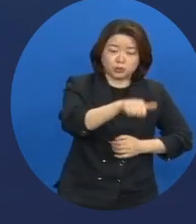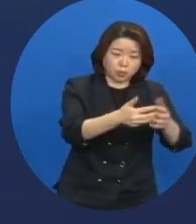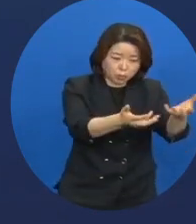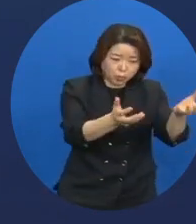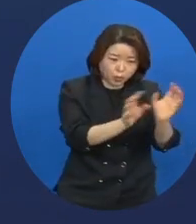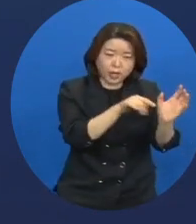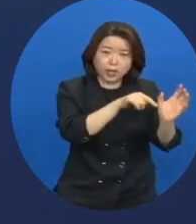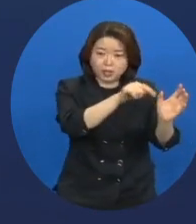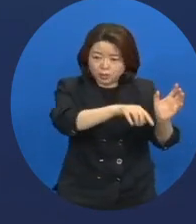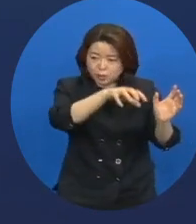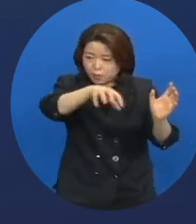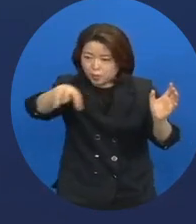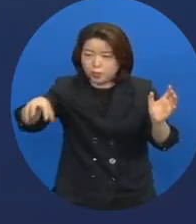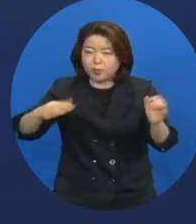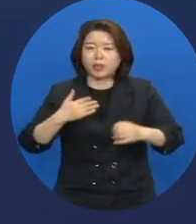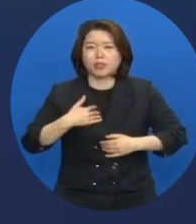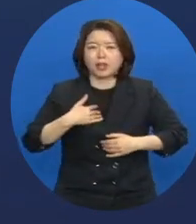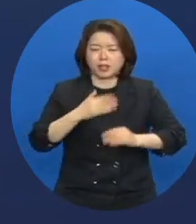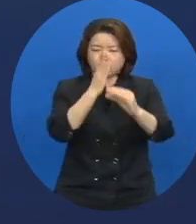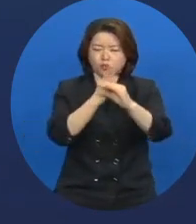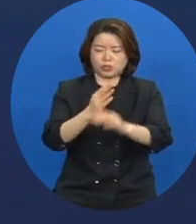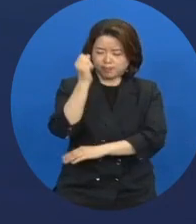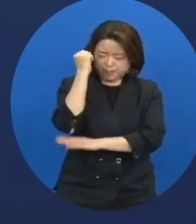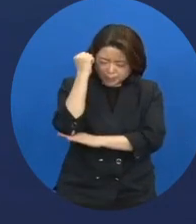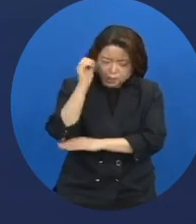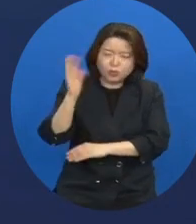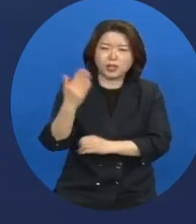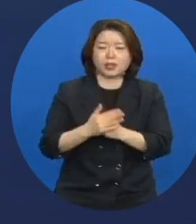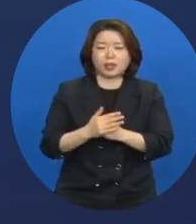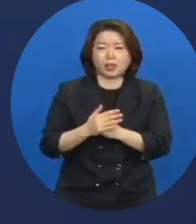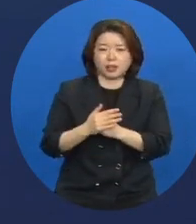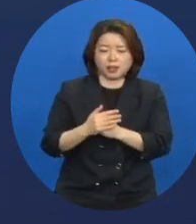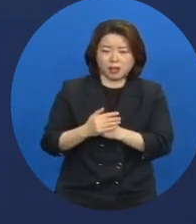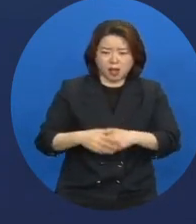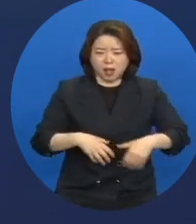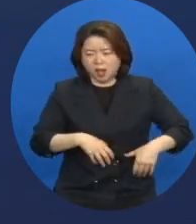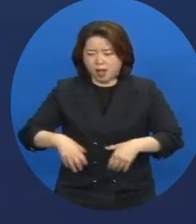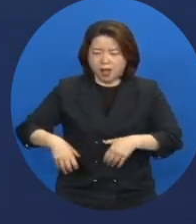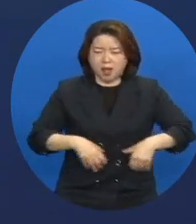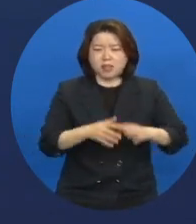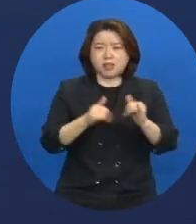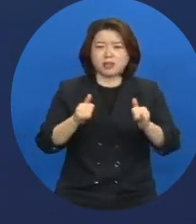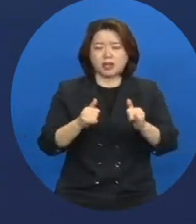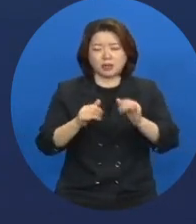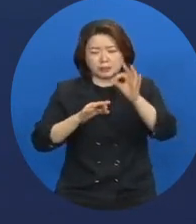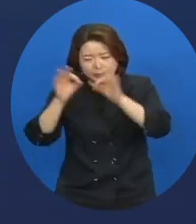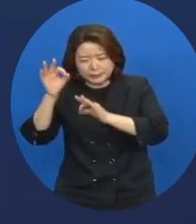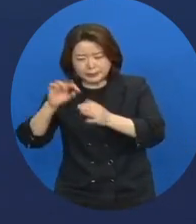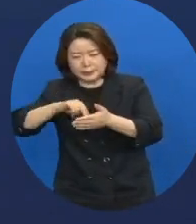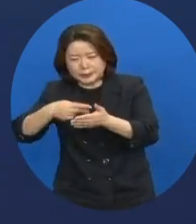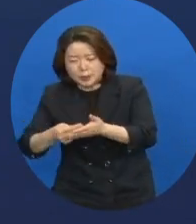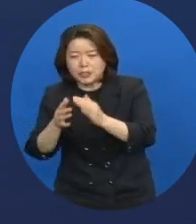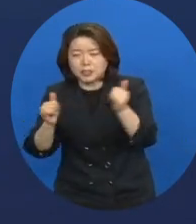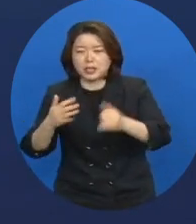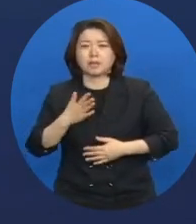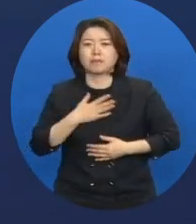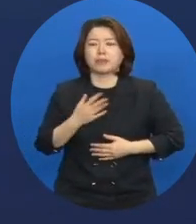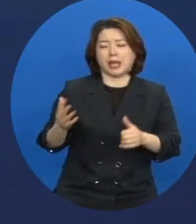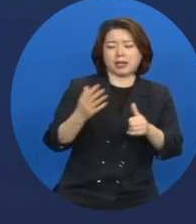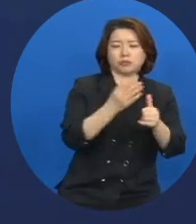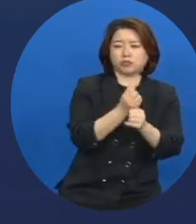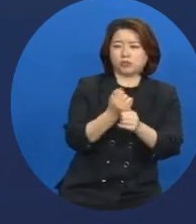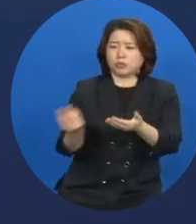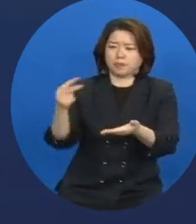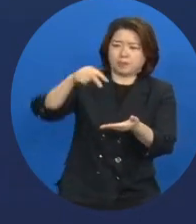사이에 제가 기둥이 되게 해주세요. 흔들리는 사람, 넘어지는 사람, 저를 붙들고 일어설 수 있도록, 버텨낼